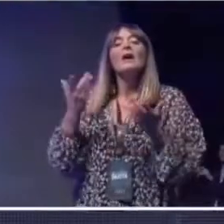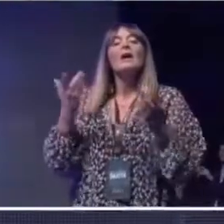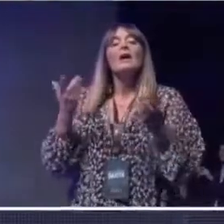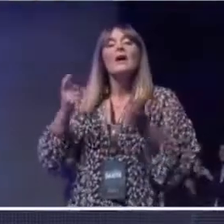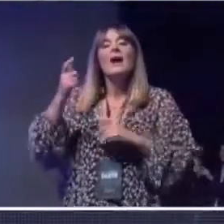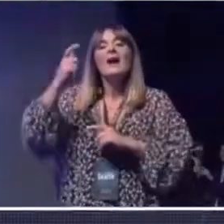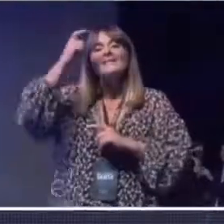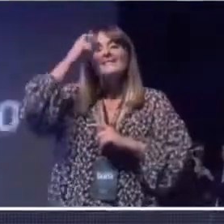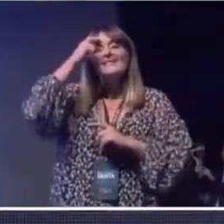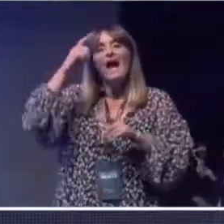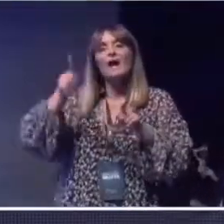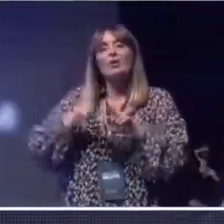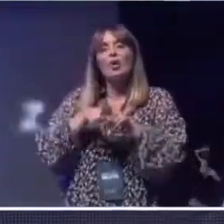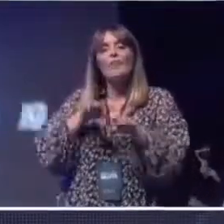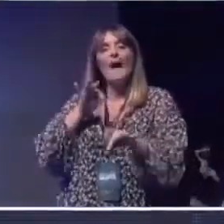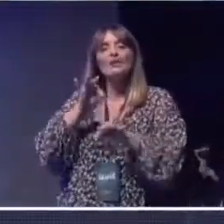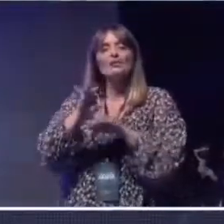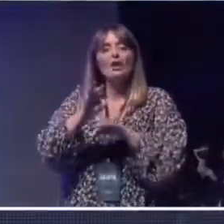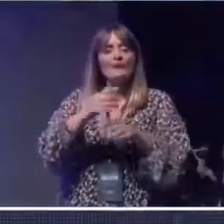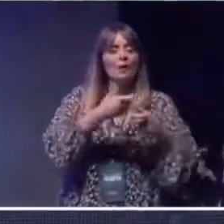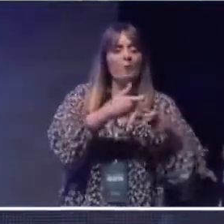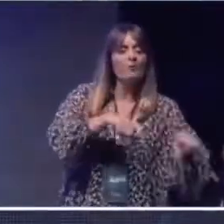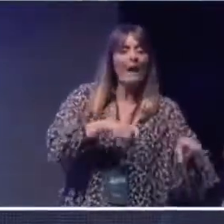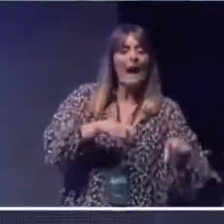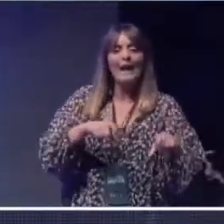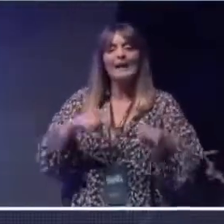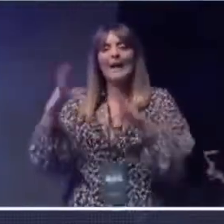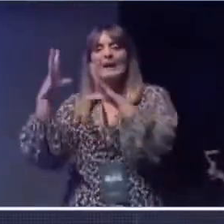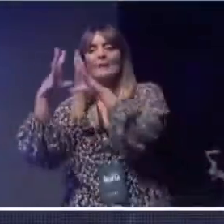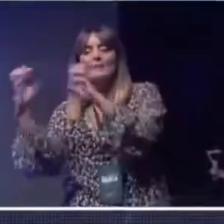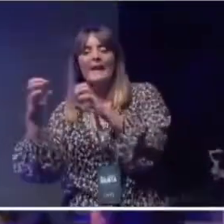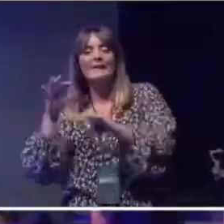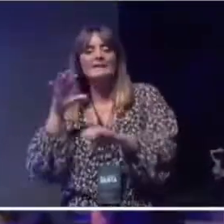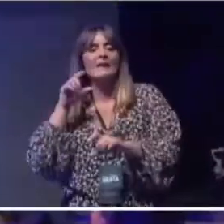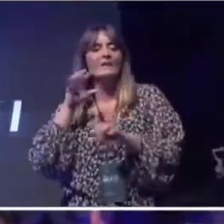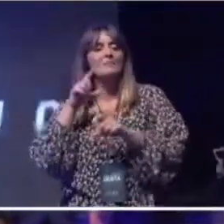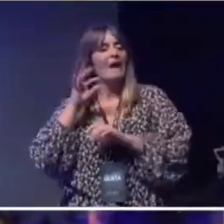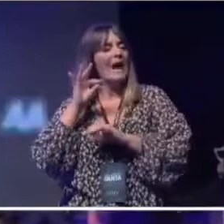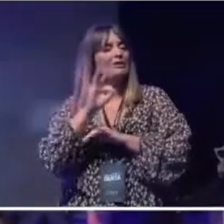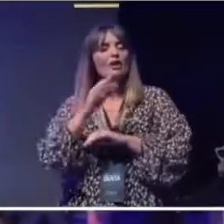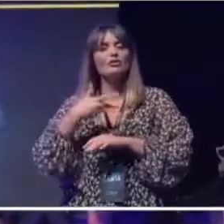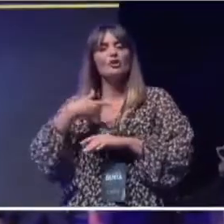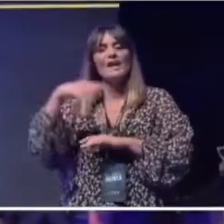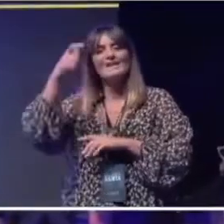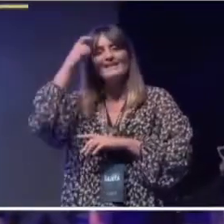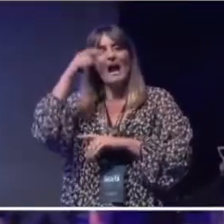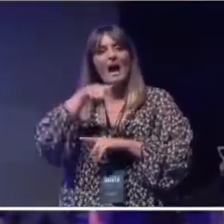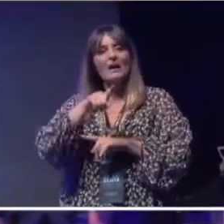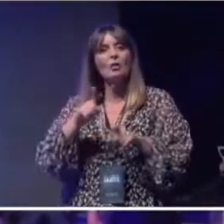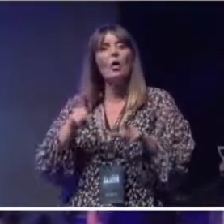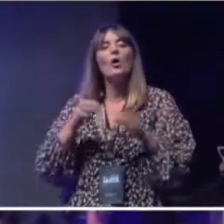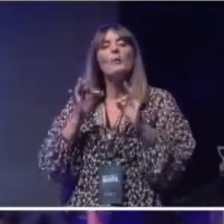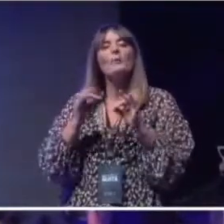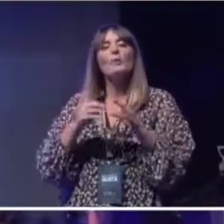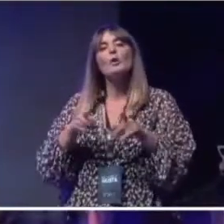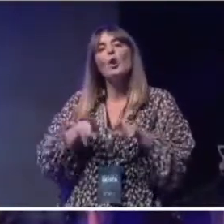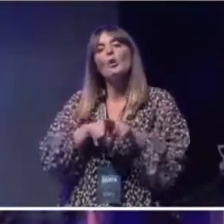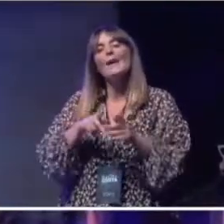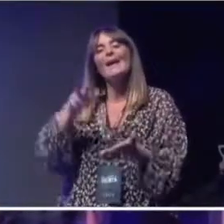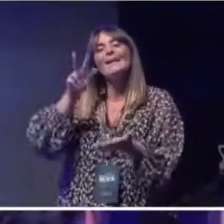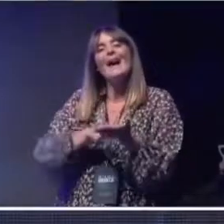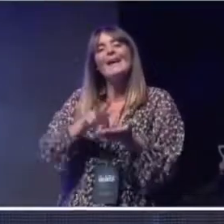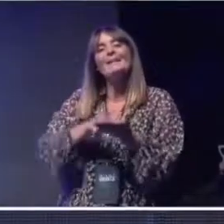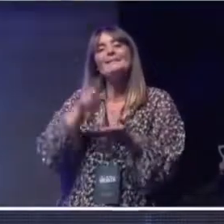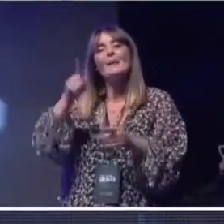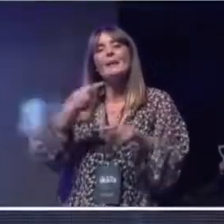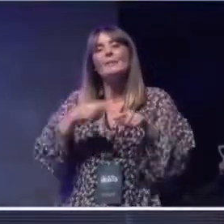banche e le imprese a fare da garante per i mutui e far avere liquidità agli